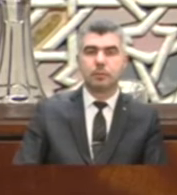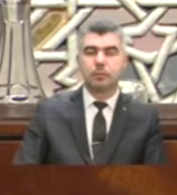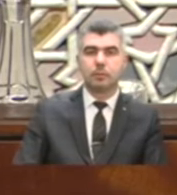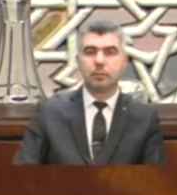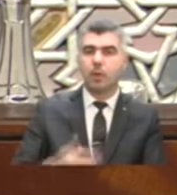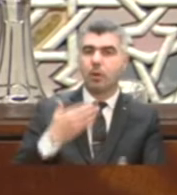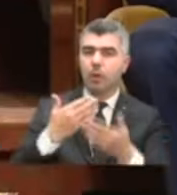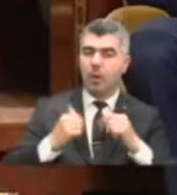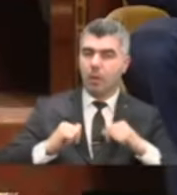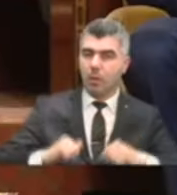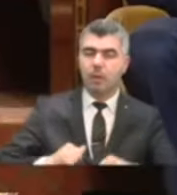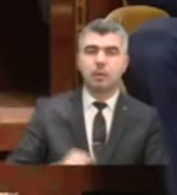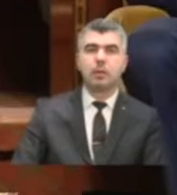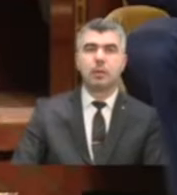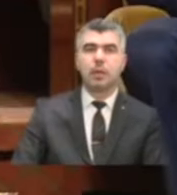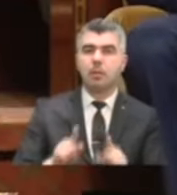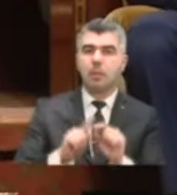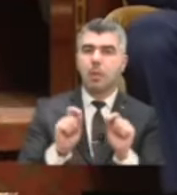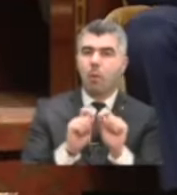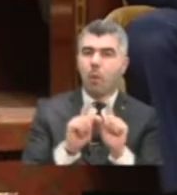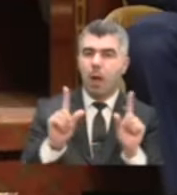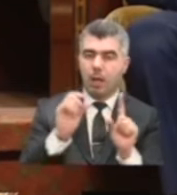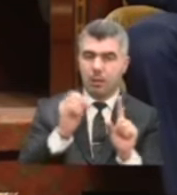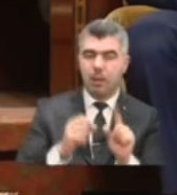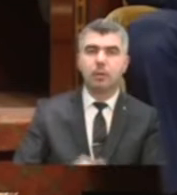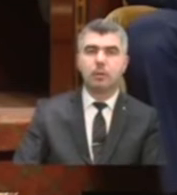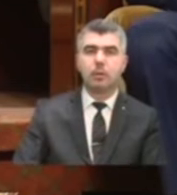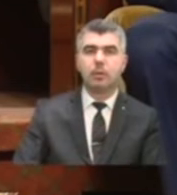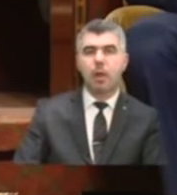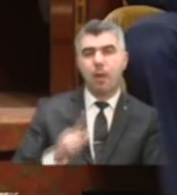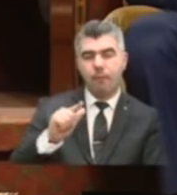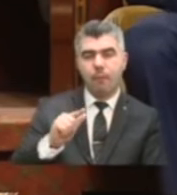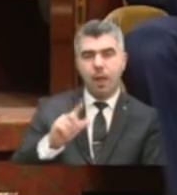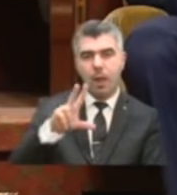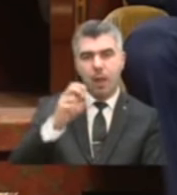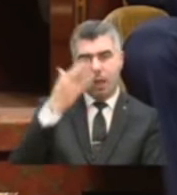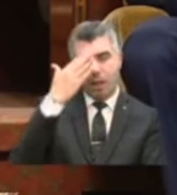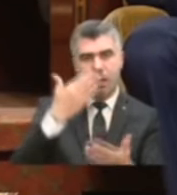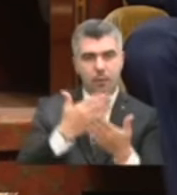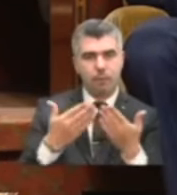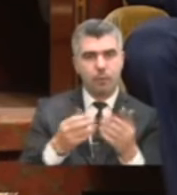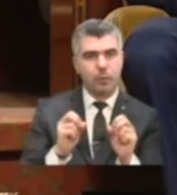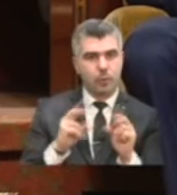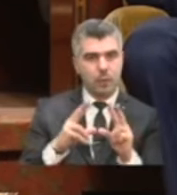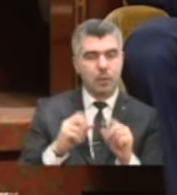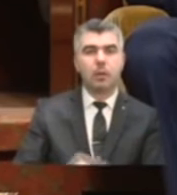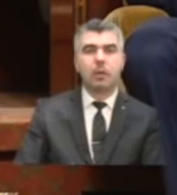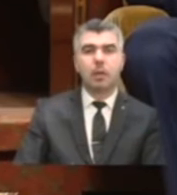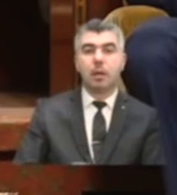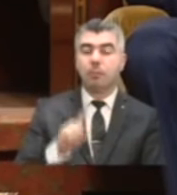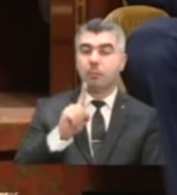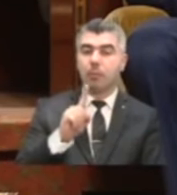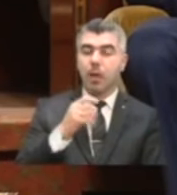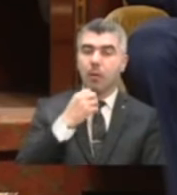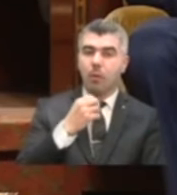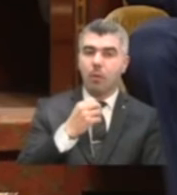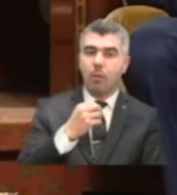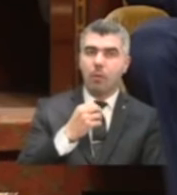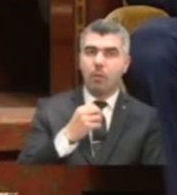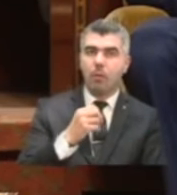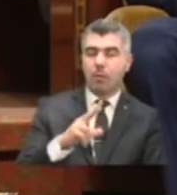شكرا سيد الوزير على توضيحاتكم التي نتفهمها جيدا، ولكن أيضا يجب أن